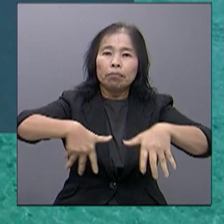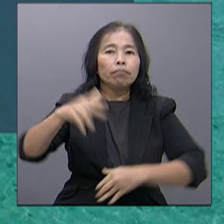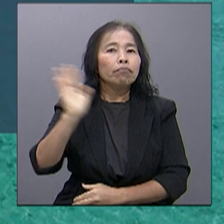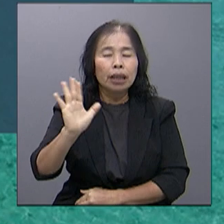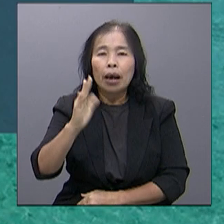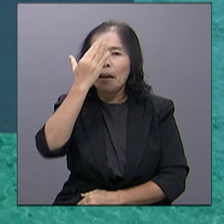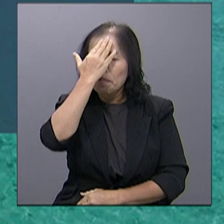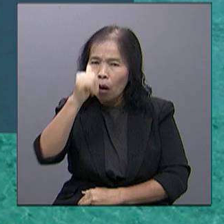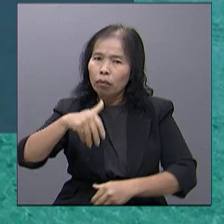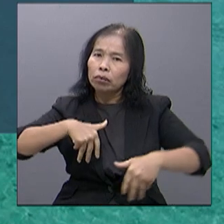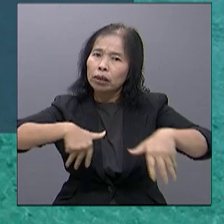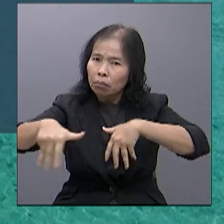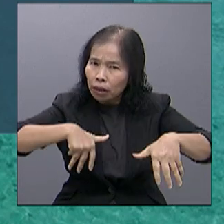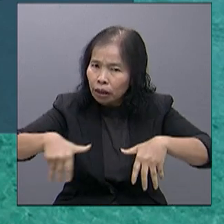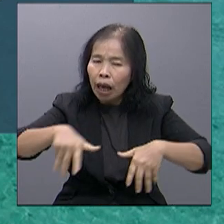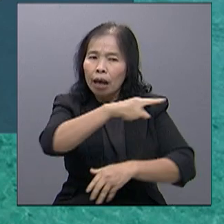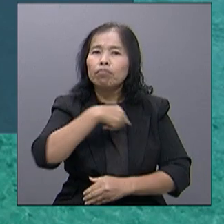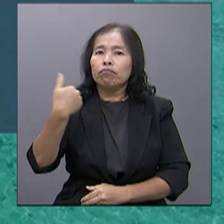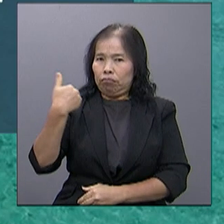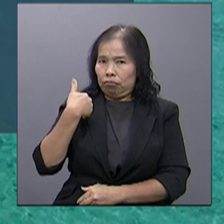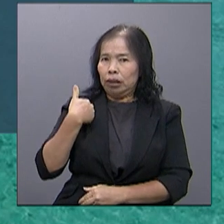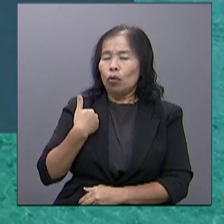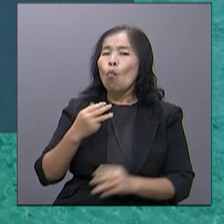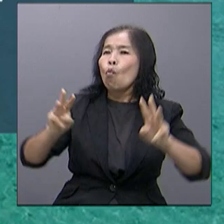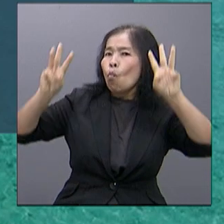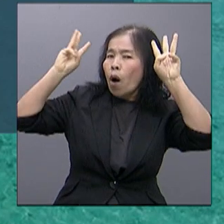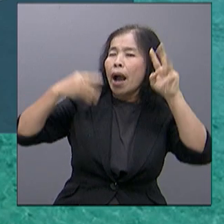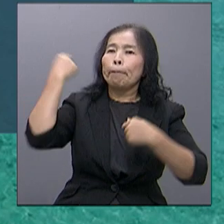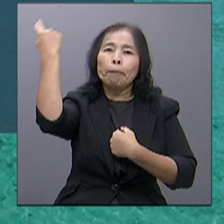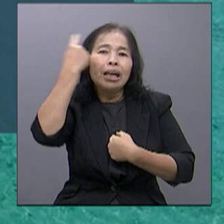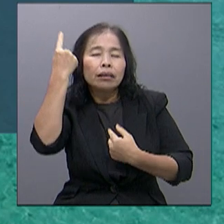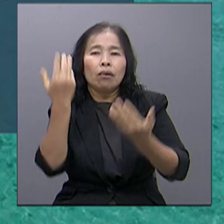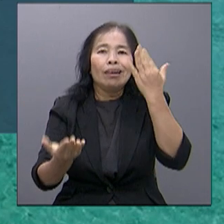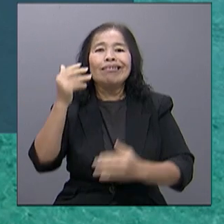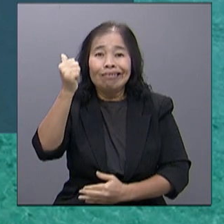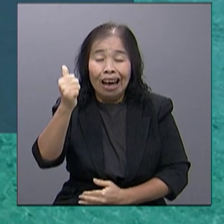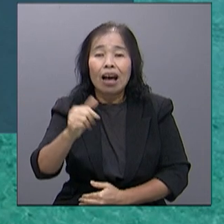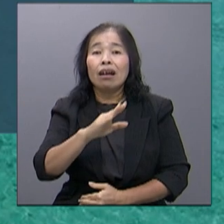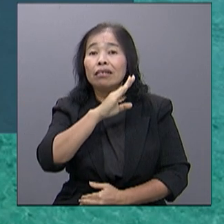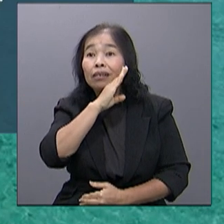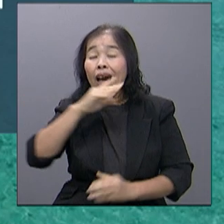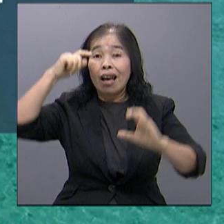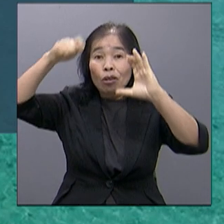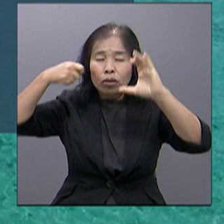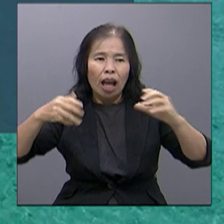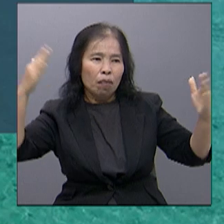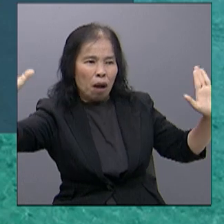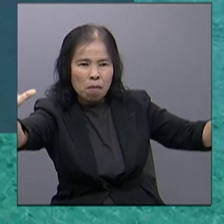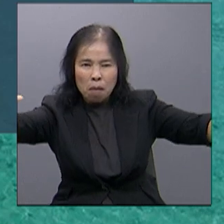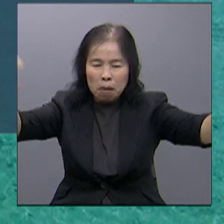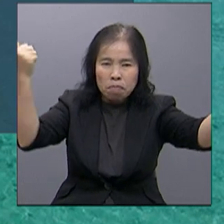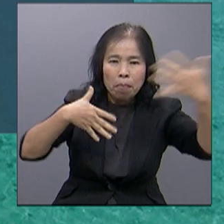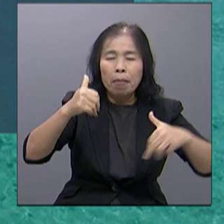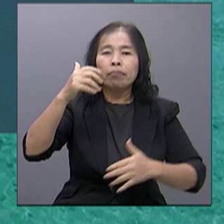เรื่องของการใช้สีใช้อะไรต่างๆที่เป็นมิตรต่อสิ่งแวดล้อมนะฮะแล้วก็ตอนนี้เราก็มีการจัดเก็บเวาง